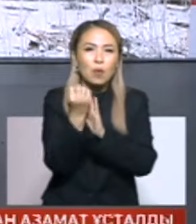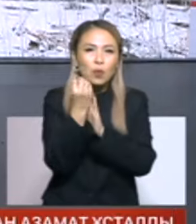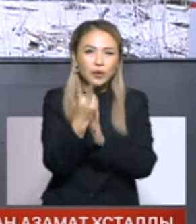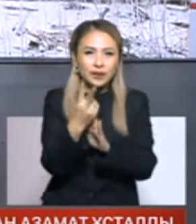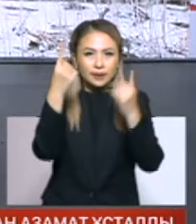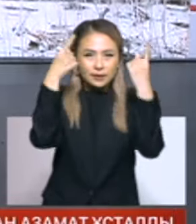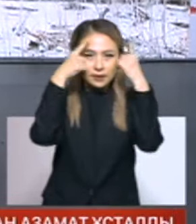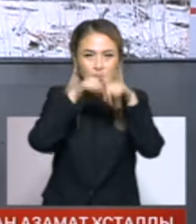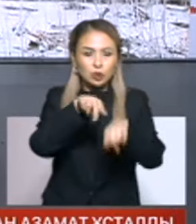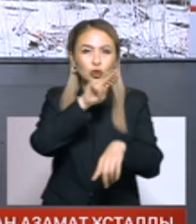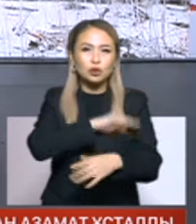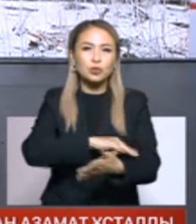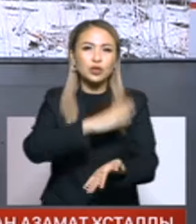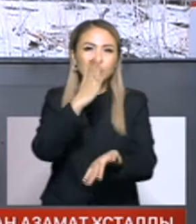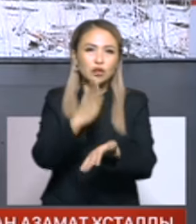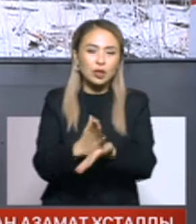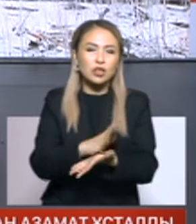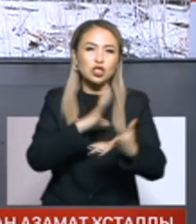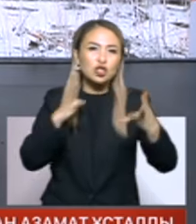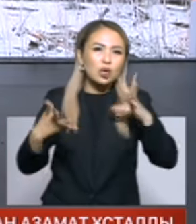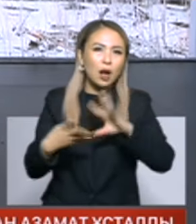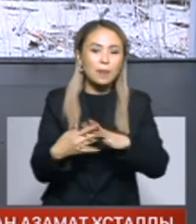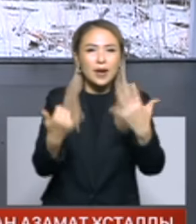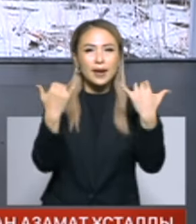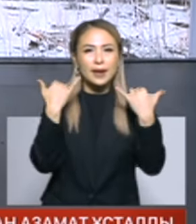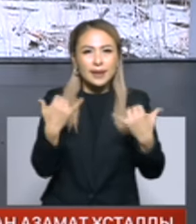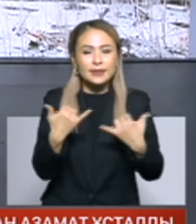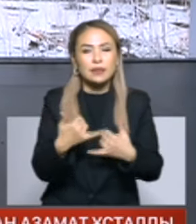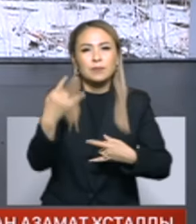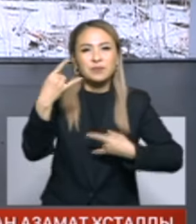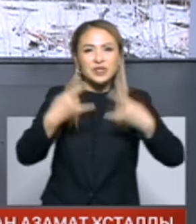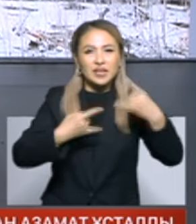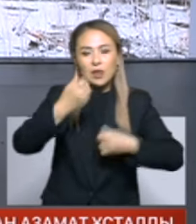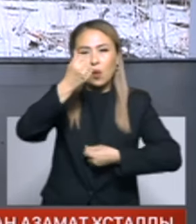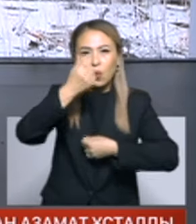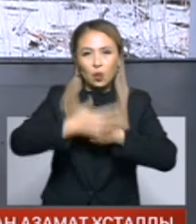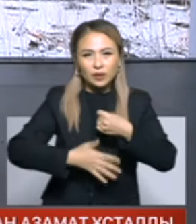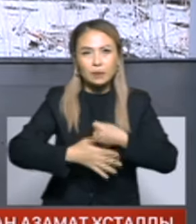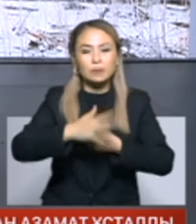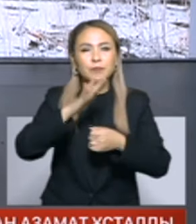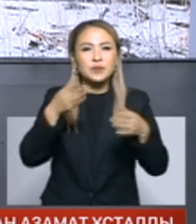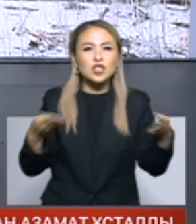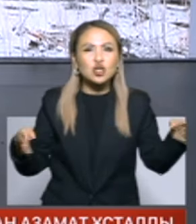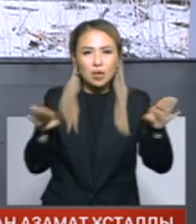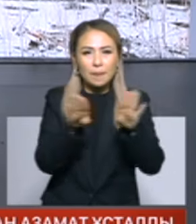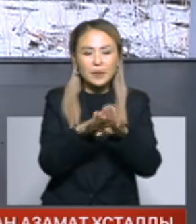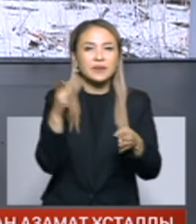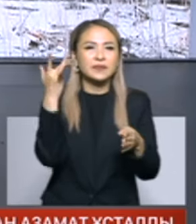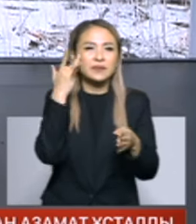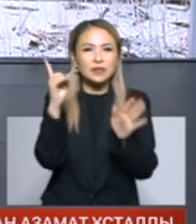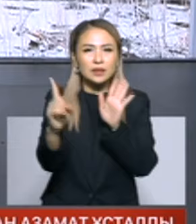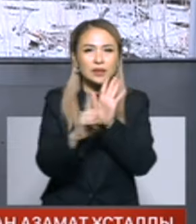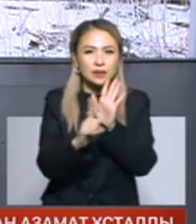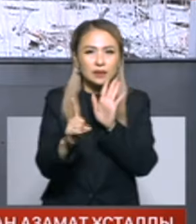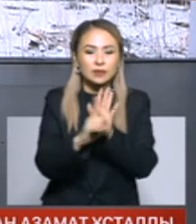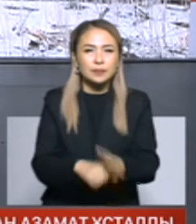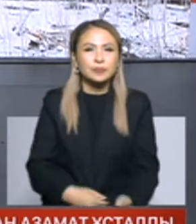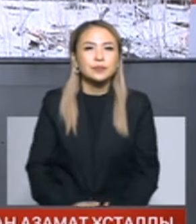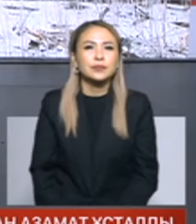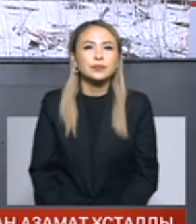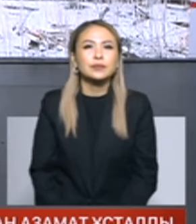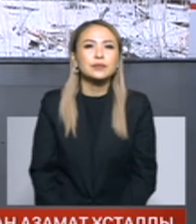техника жұмыс істеп жатыр. Жалпы қазір осы телеорталық аумағы жабылған, көлік қатынасы тыйылған. Ләйлә?